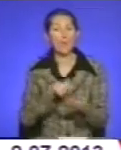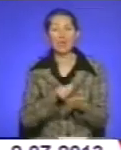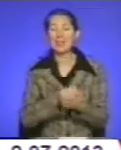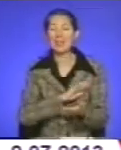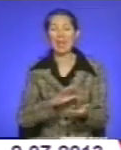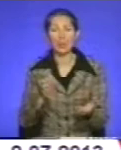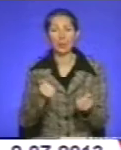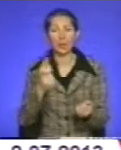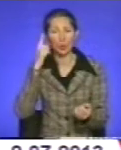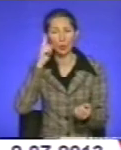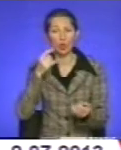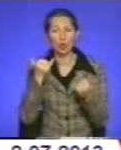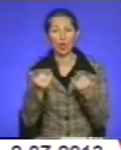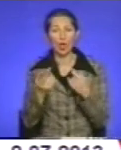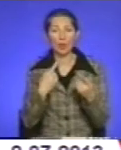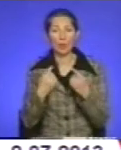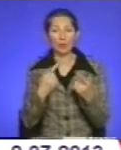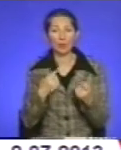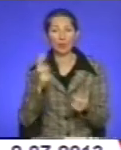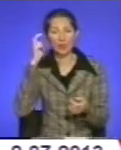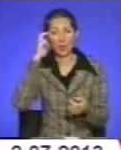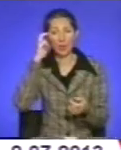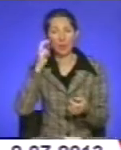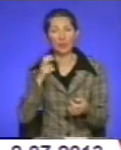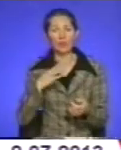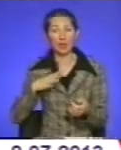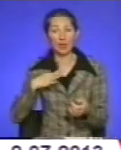Я думаю, що сьогодні переговори в Києві вже ведуться, і сьогодні в тому числі,